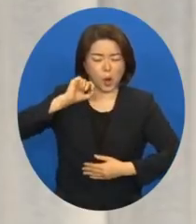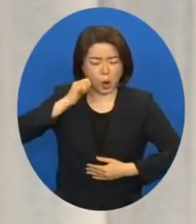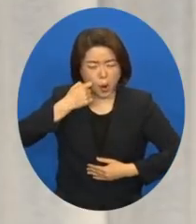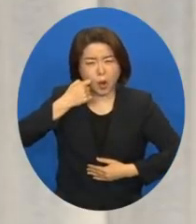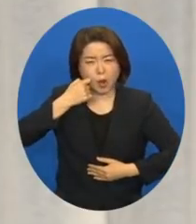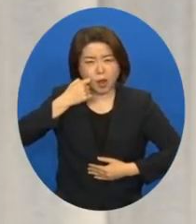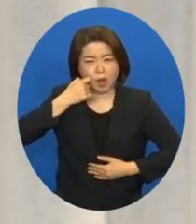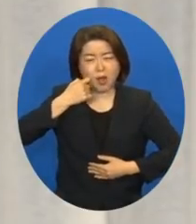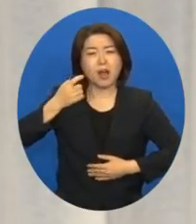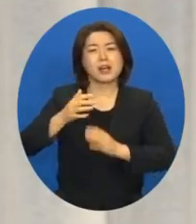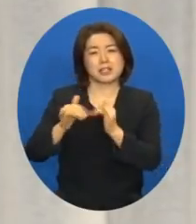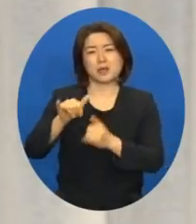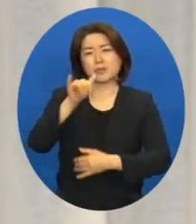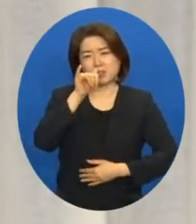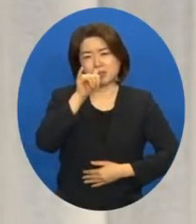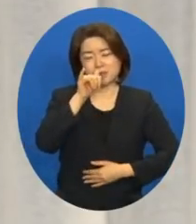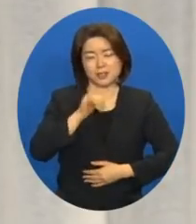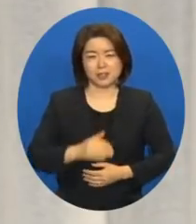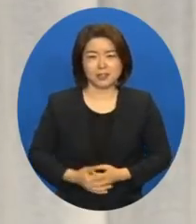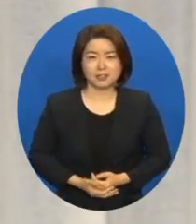분들도 계셨습니다.